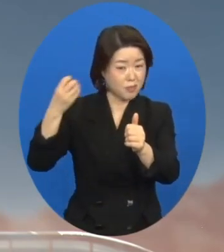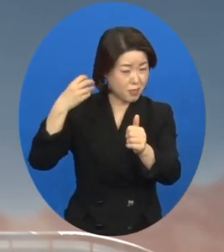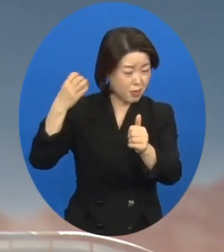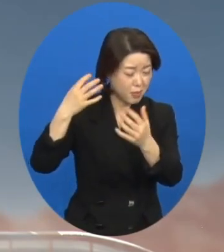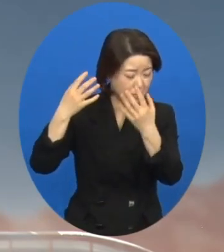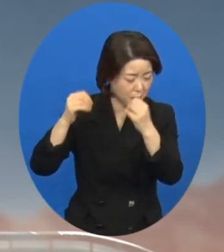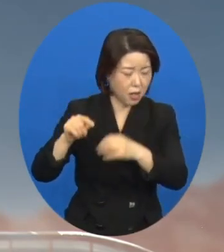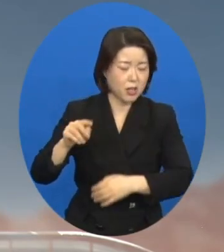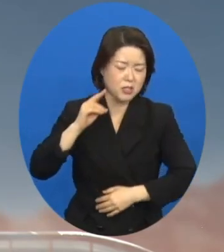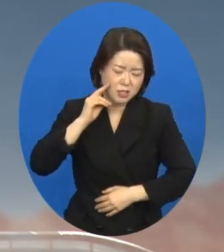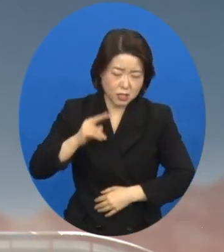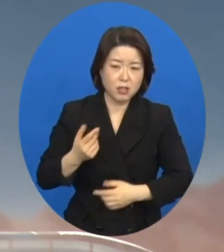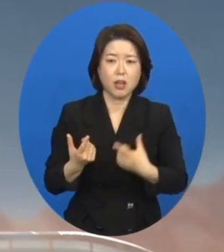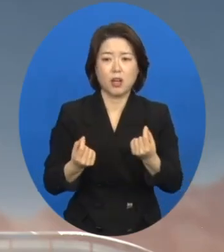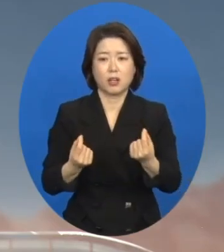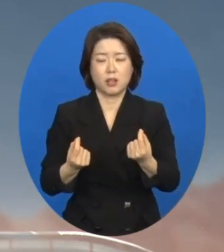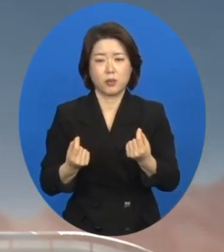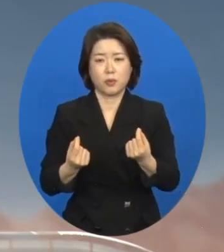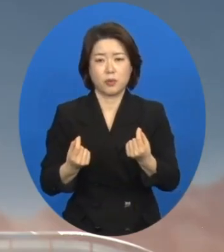심각합니다.